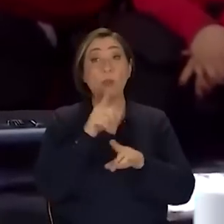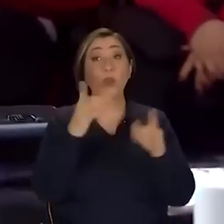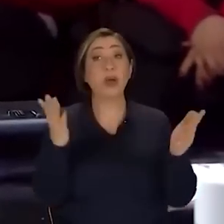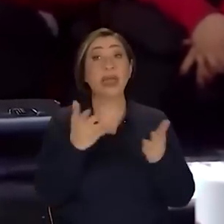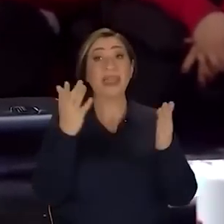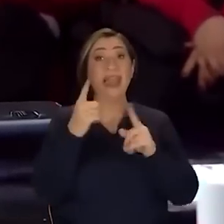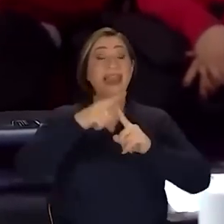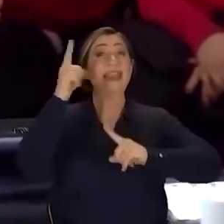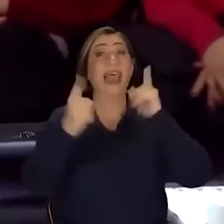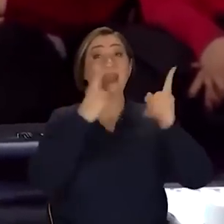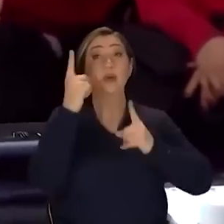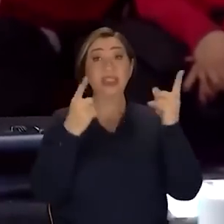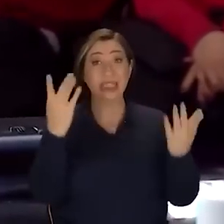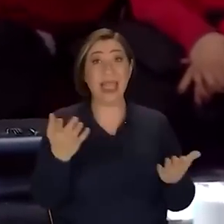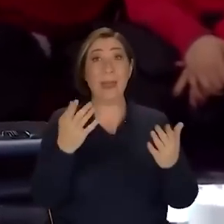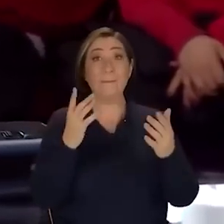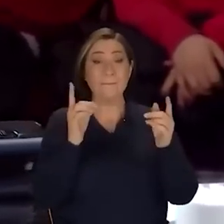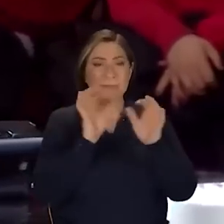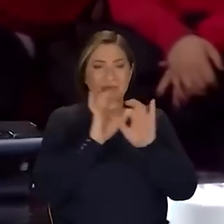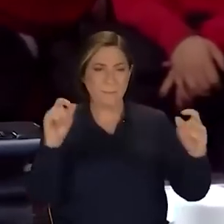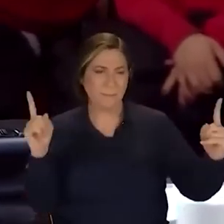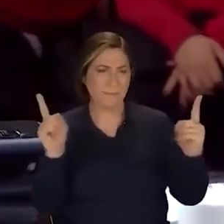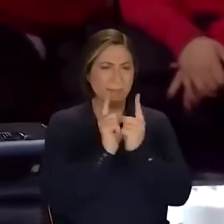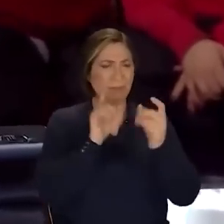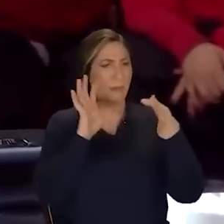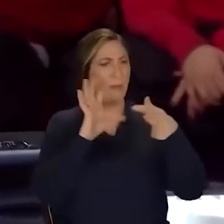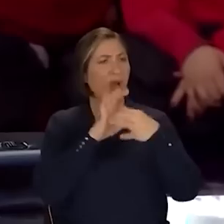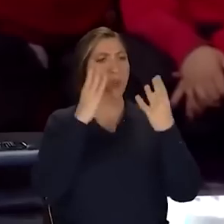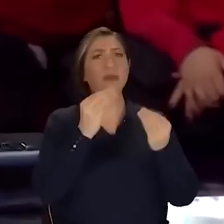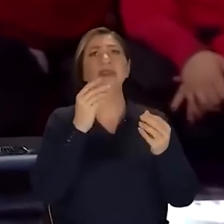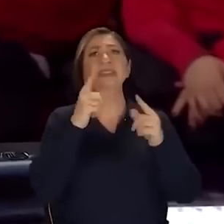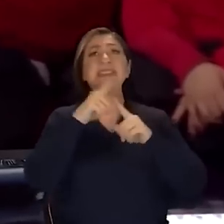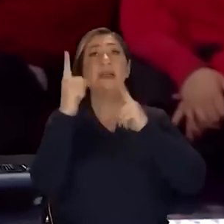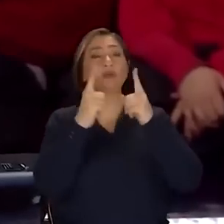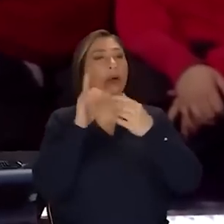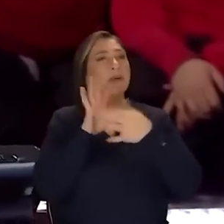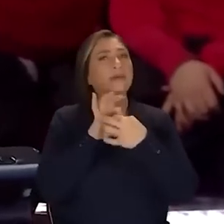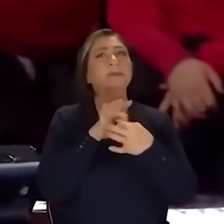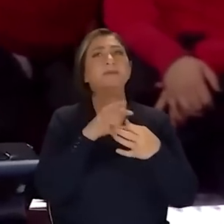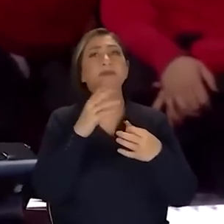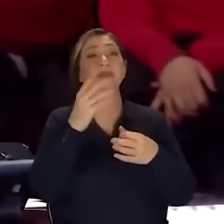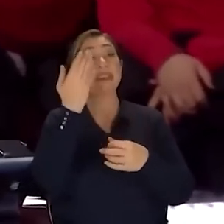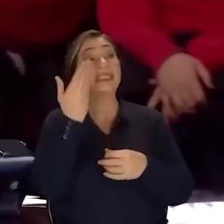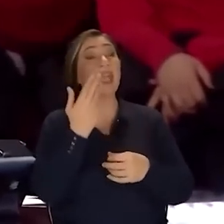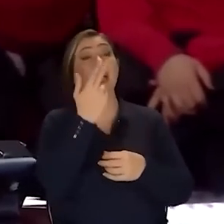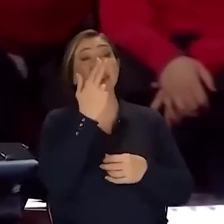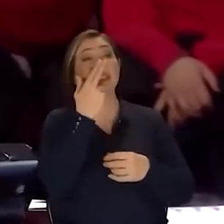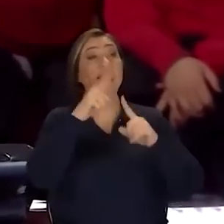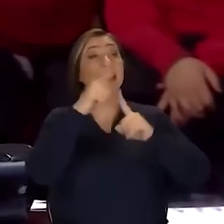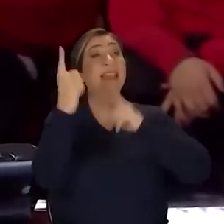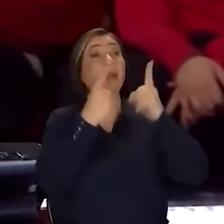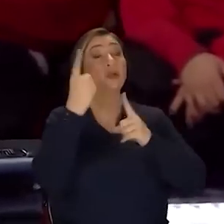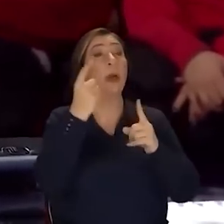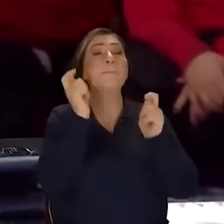tabii teknolojiyle teknolojiyle birebir yürüyen teknolojiye mahkum olduğumuz yani izleyici alışkanlıkları teknolojiye